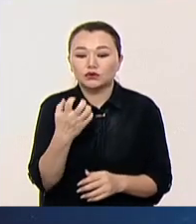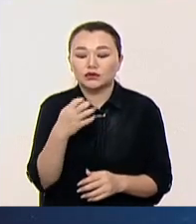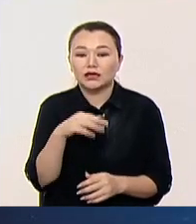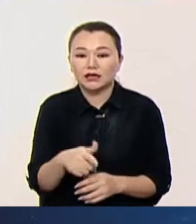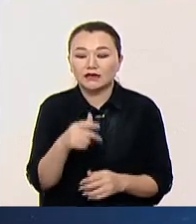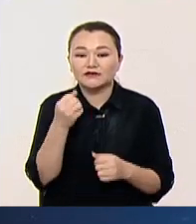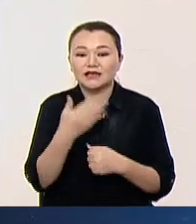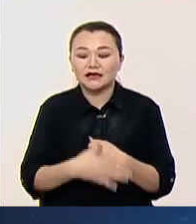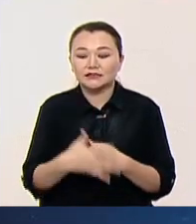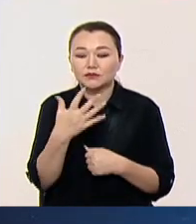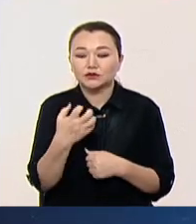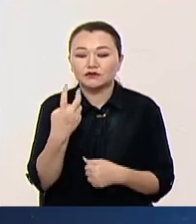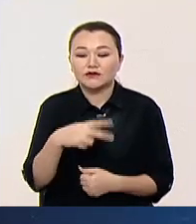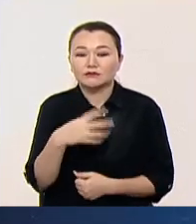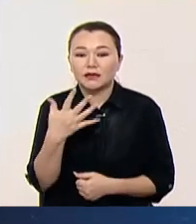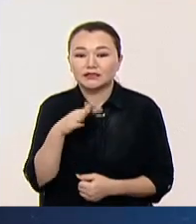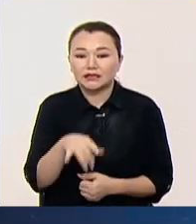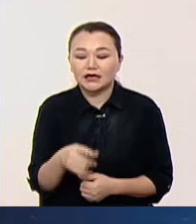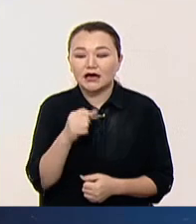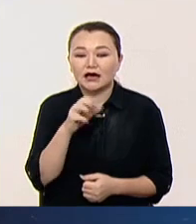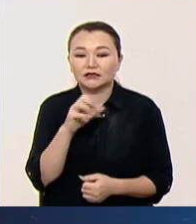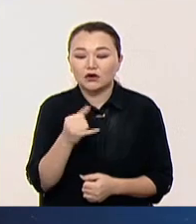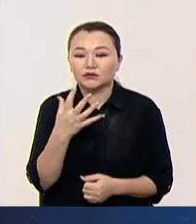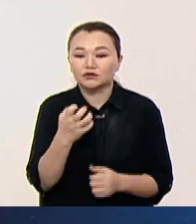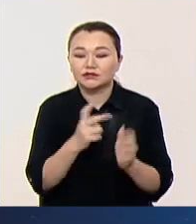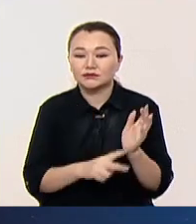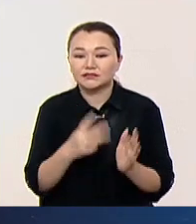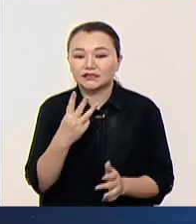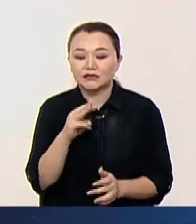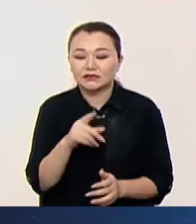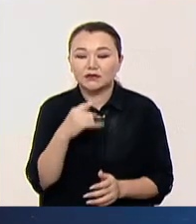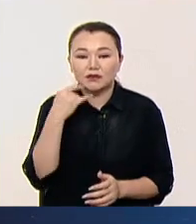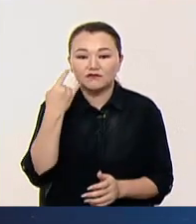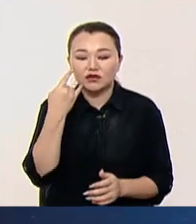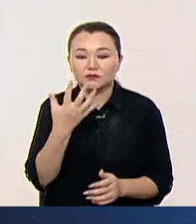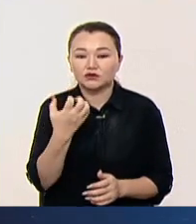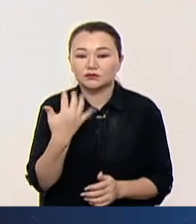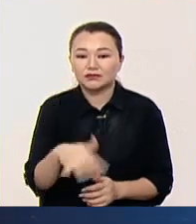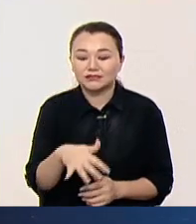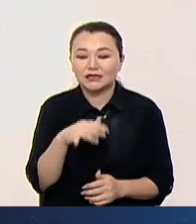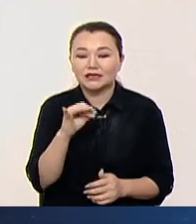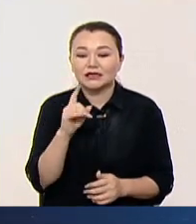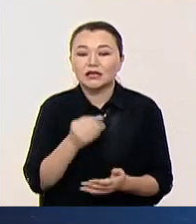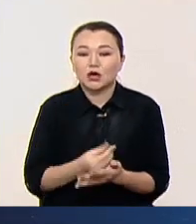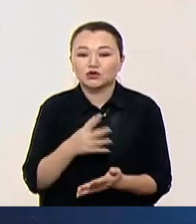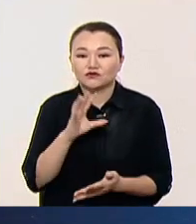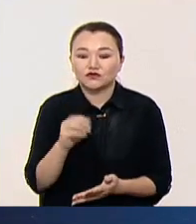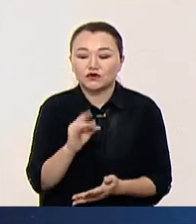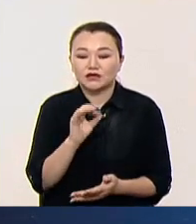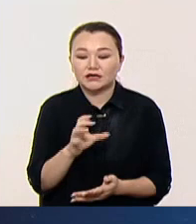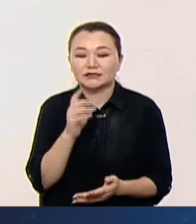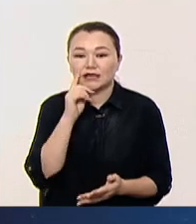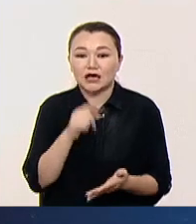тенге. В столице 525 тенге, Актау 573 тенге, Павлодар 550 и дороже всего. Его рис